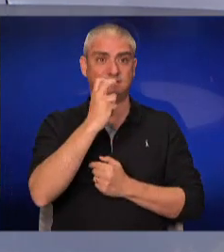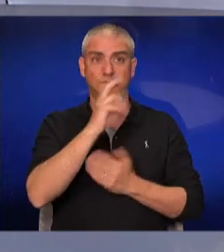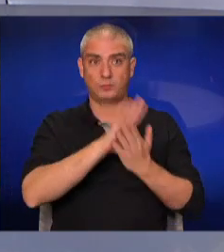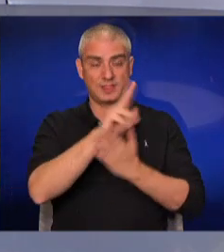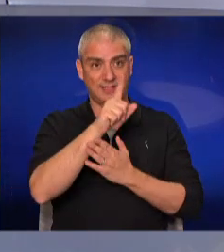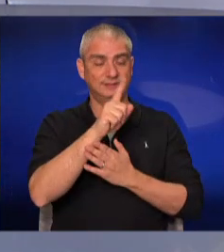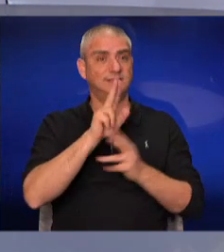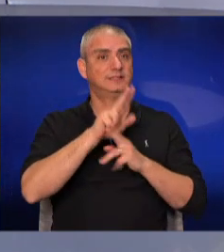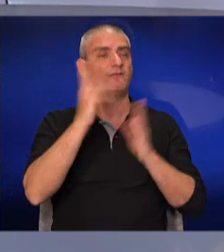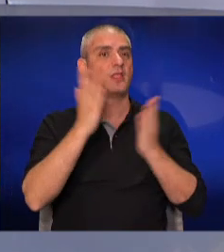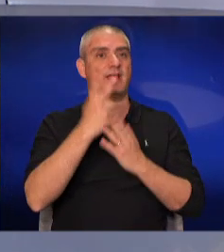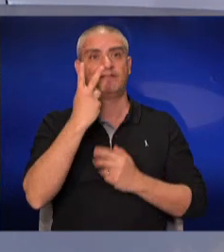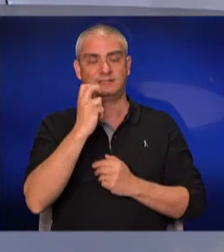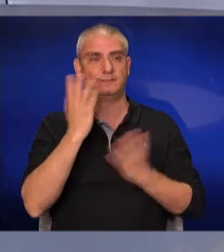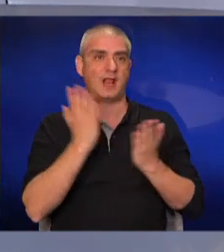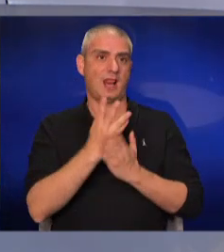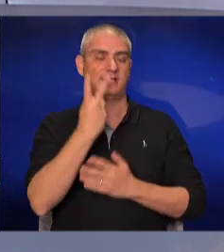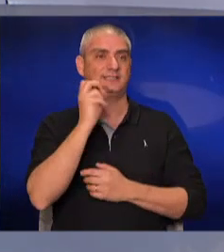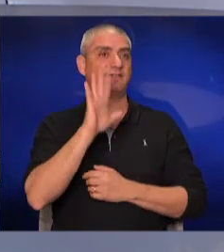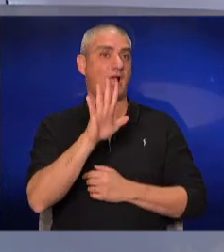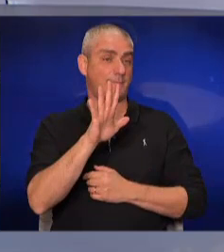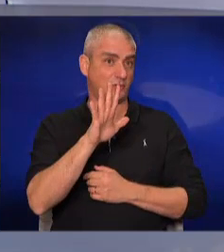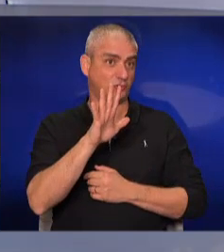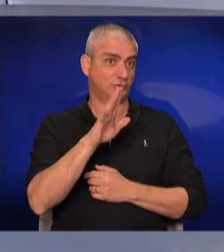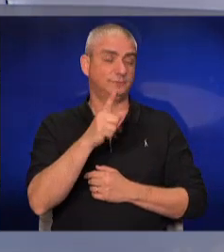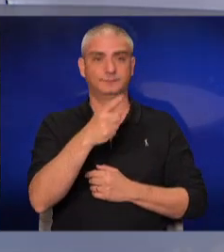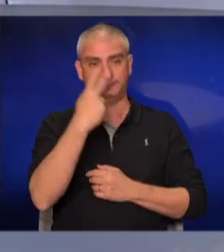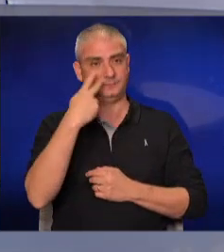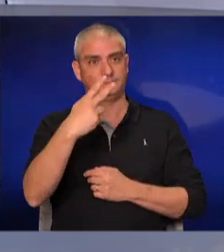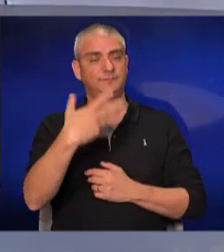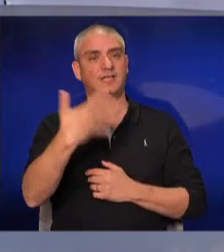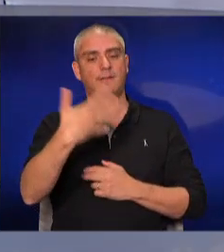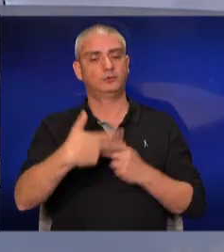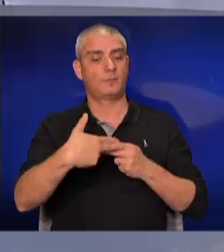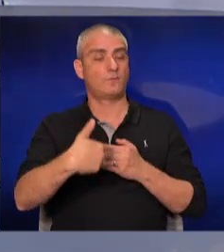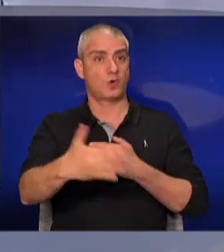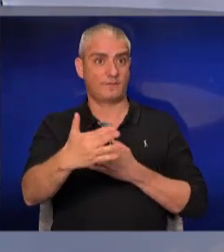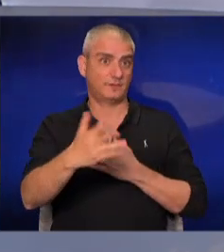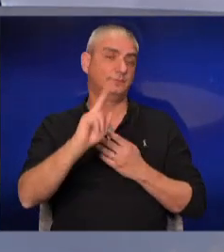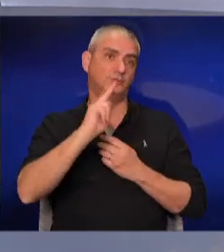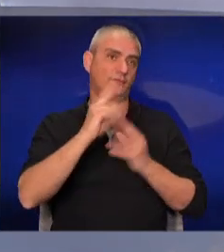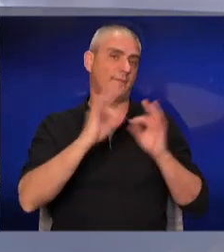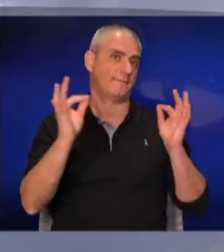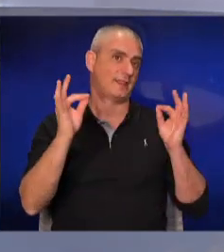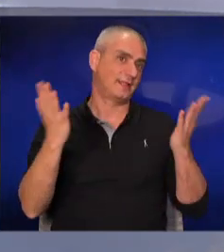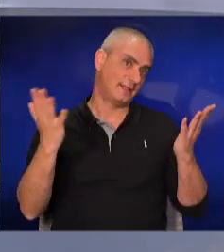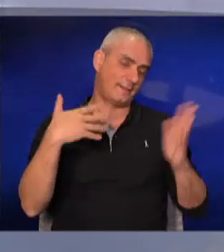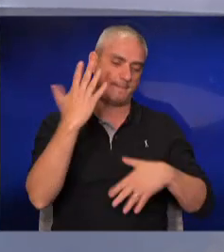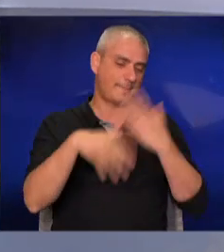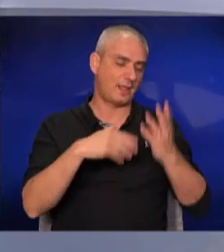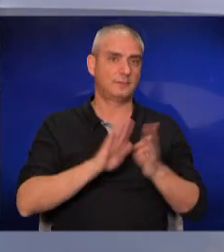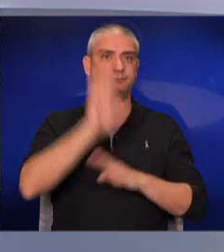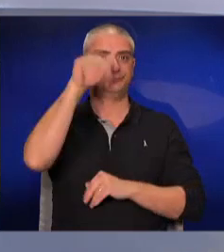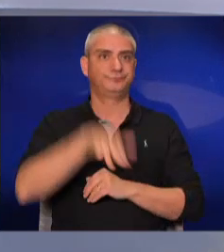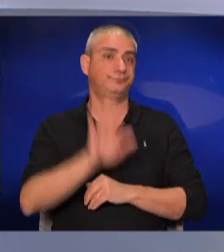15-18, בצפון הנגב 20, אילת 25 מעלות, והנה התשקיף שלנו לחמשת הימים הקרובים. אז שוב, מתחיל להיות לנו כזה בלגן, עולים, יורדים,